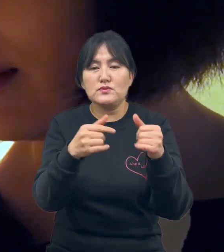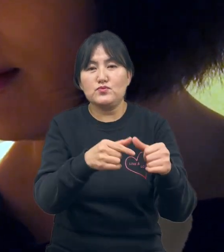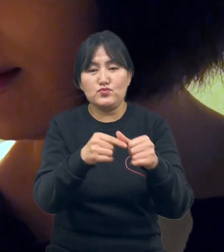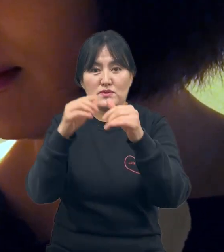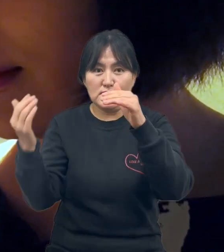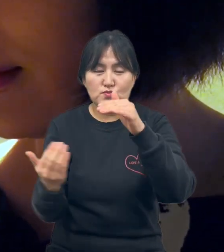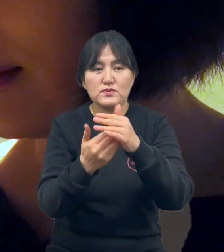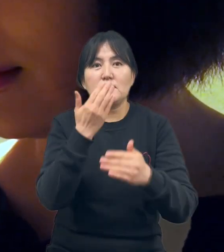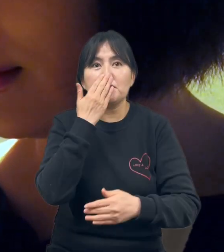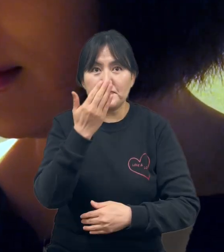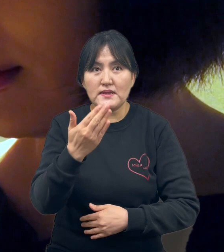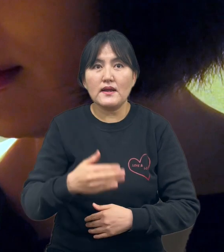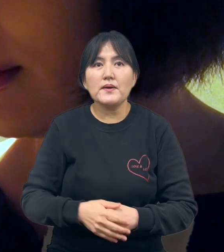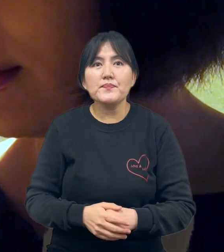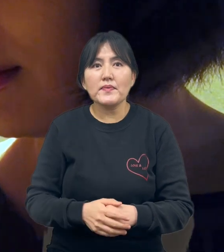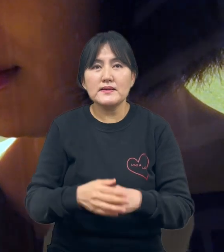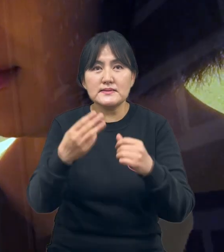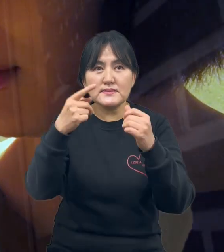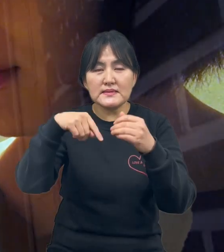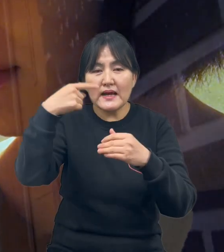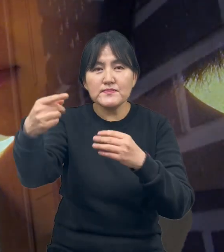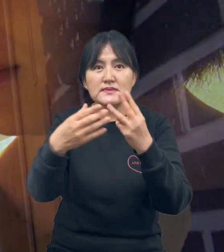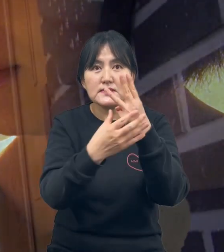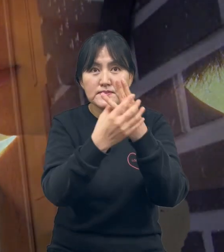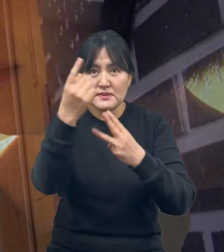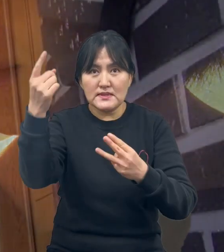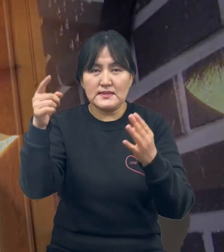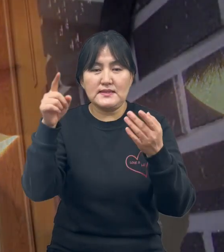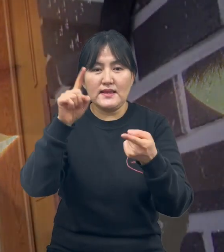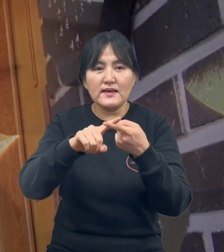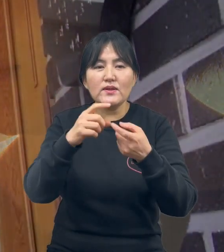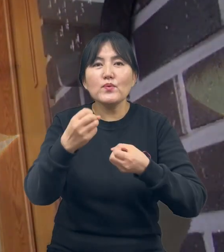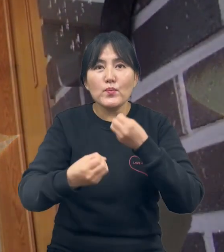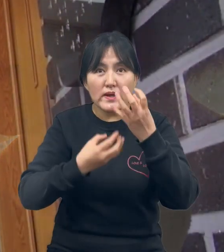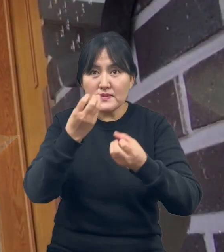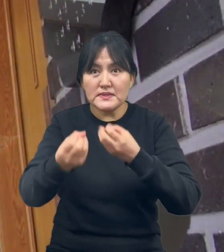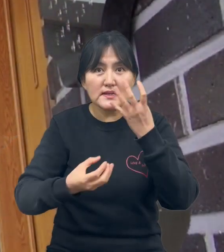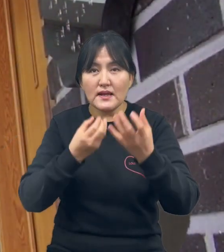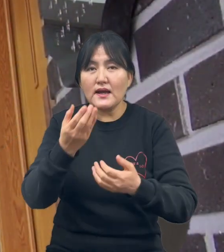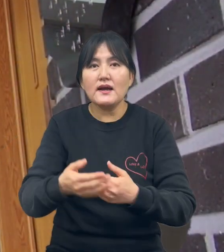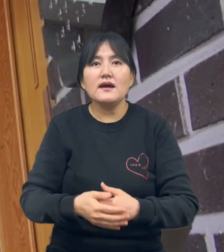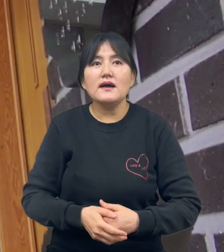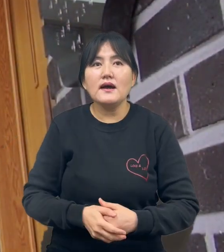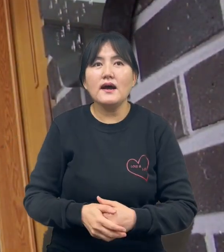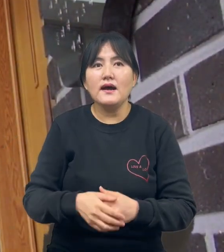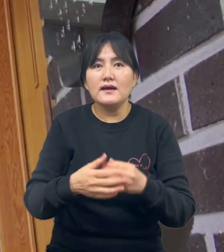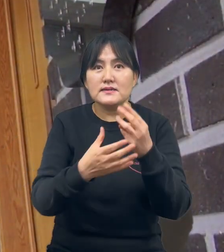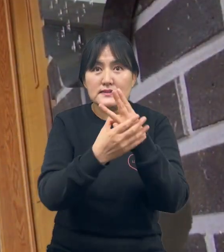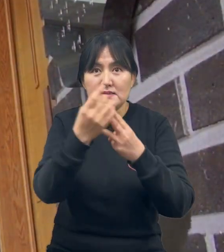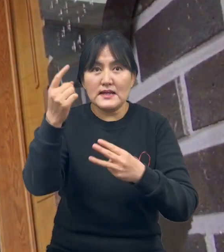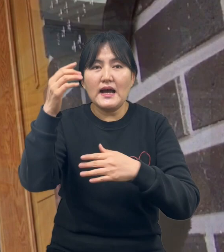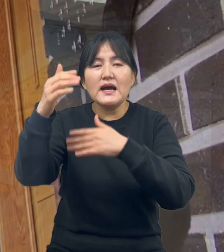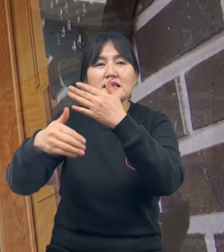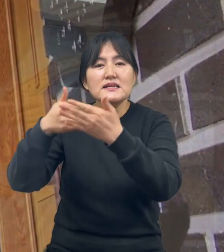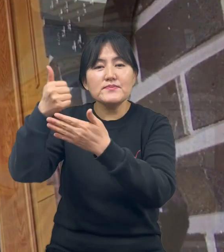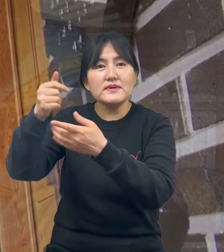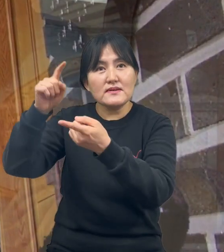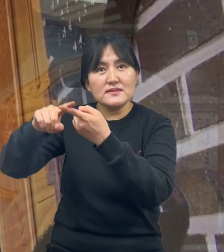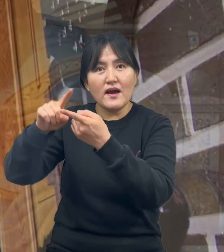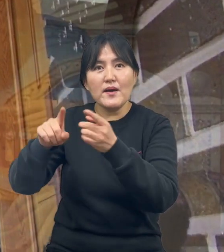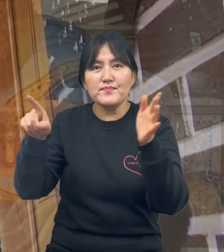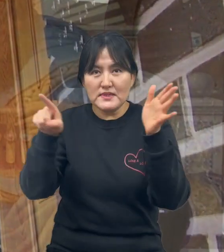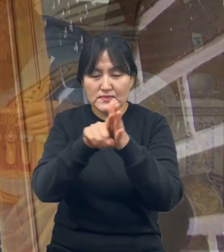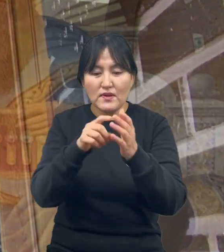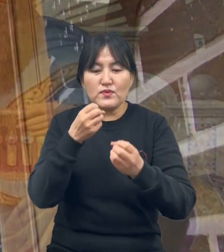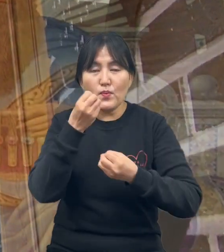십자가 죽음으로 인류 구원이 이루어졌기 때문입니다. 다음으로는 삼위일체 신앙에 대한 고백입니다.